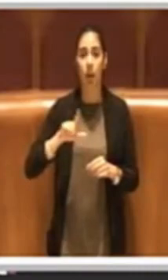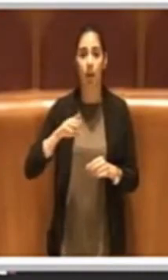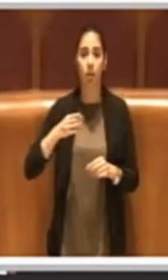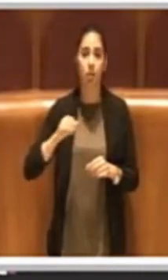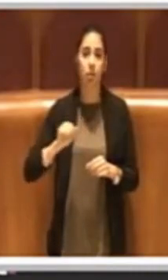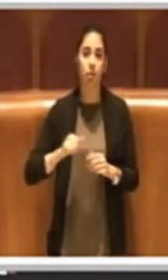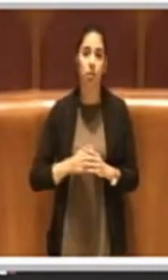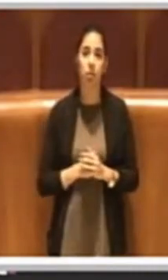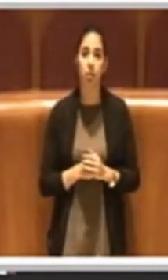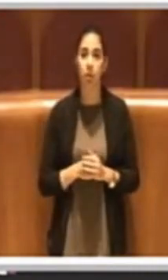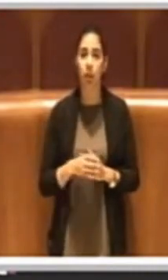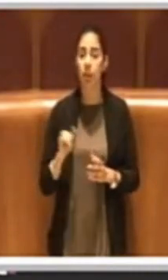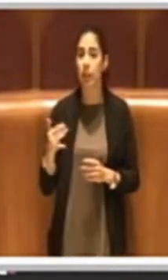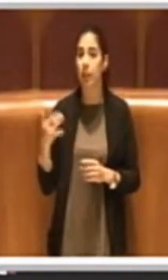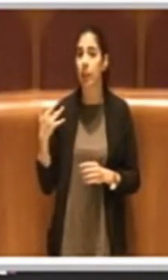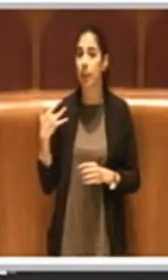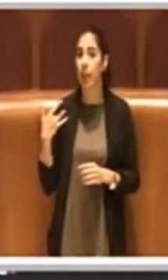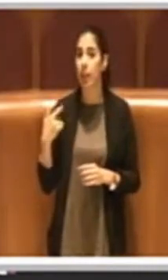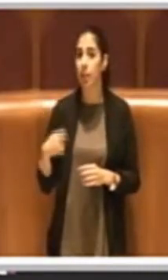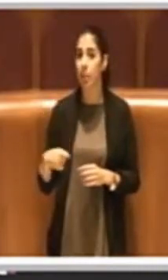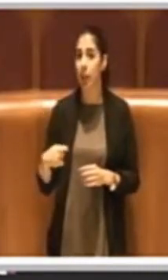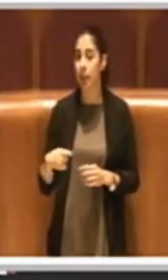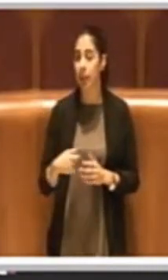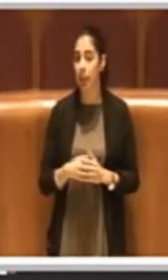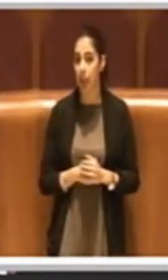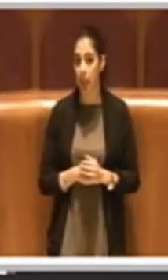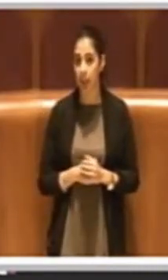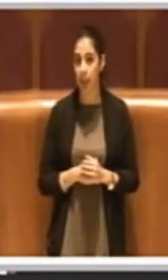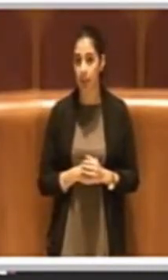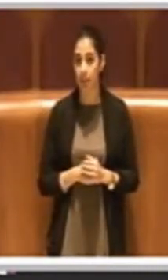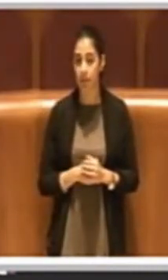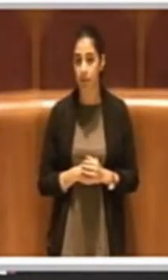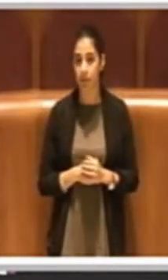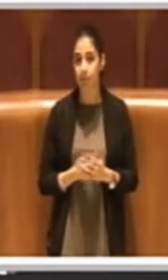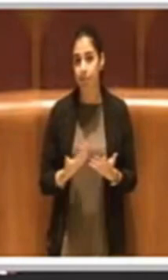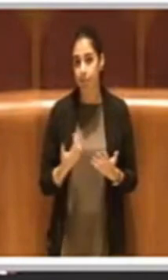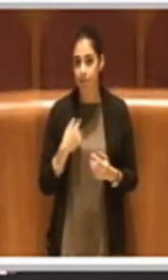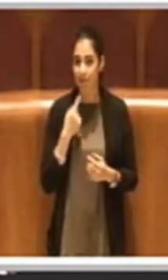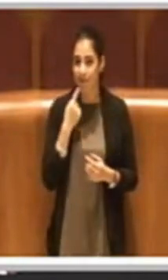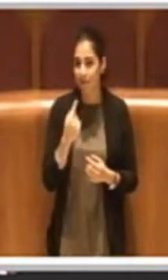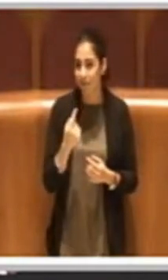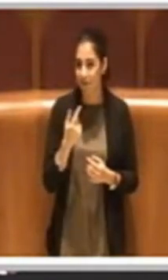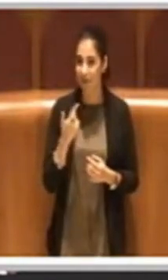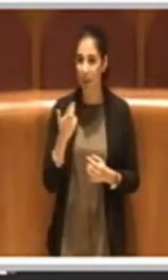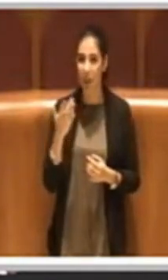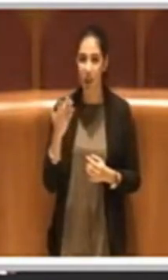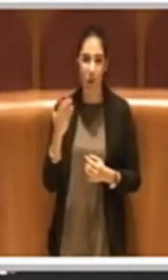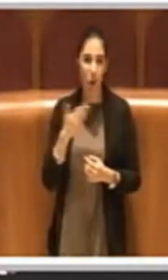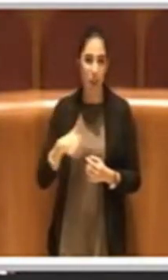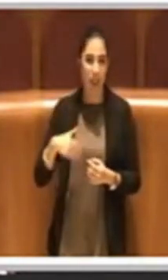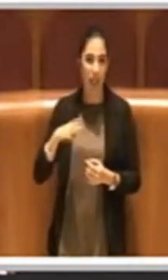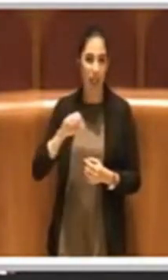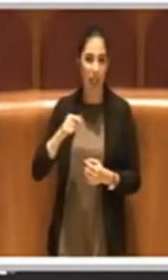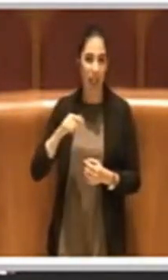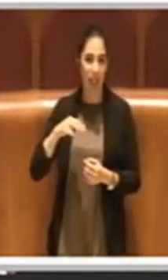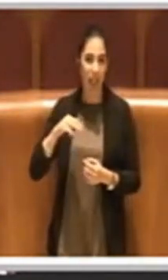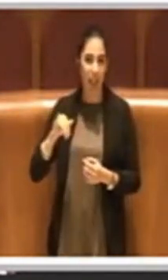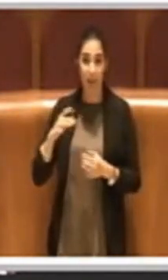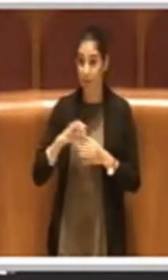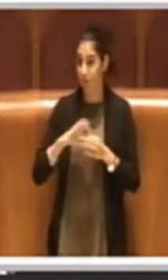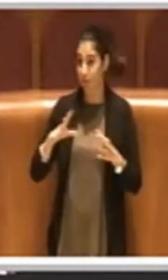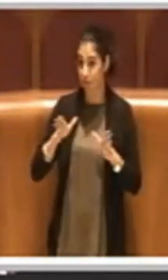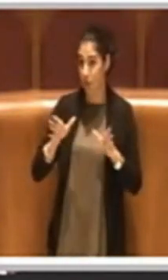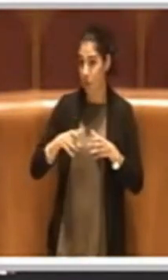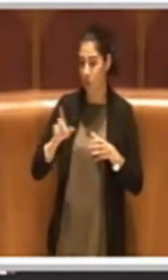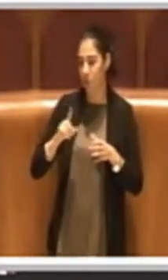il presidente è di per sé scrive esprimere che la consigliera catini non è in difformità con il gruppo perché il gruppo